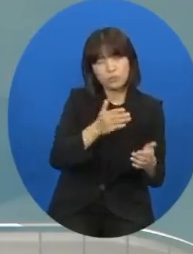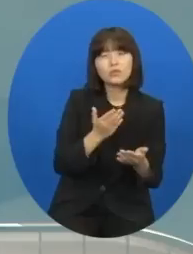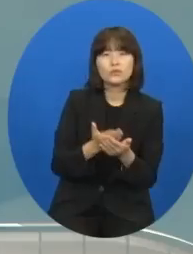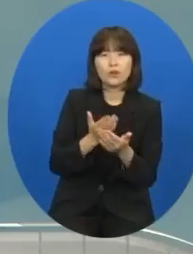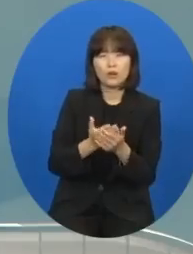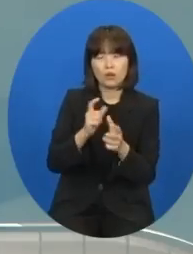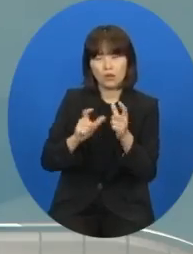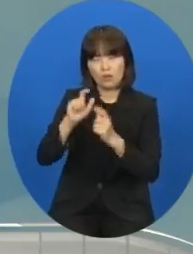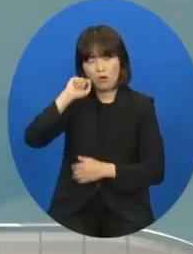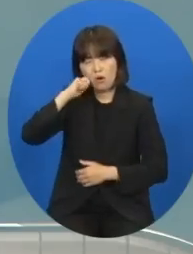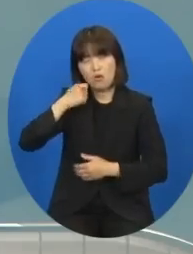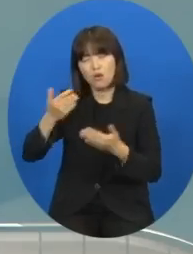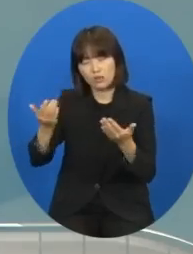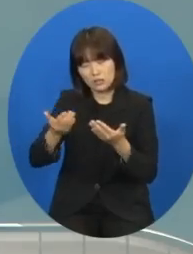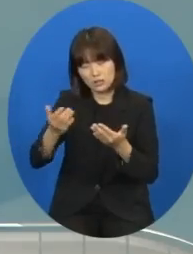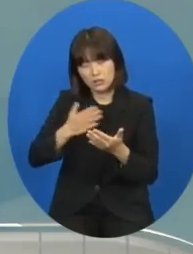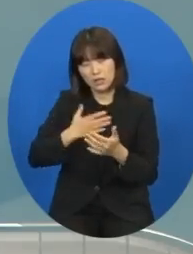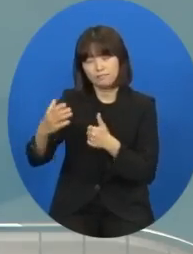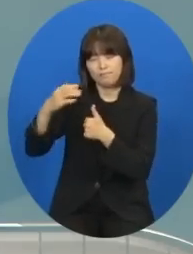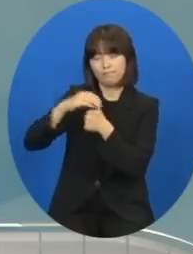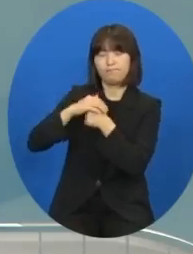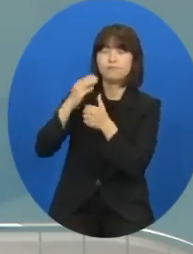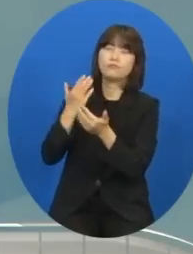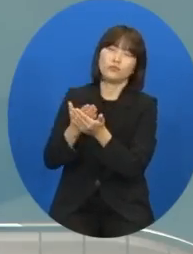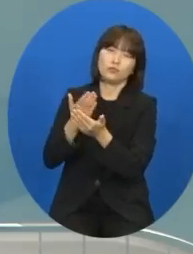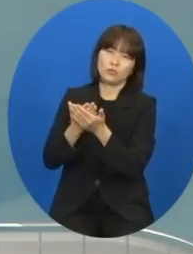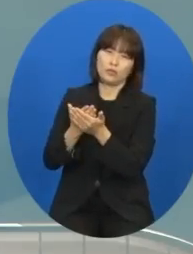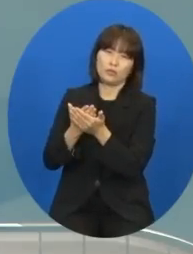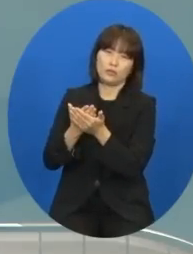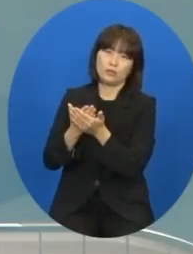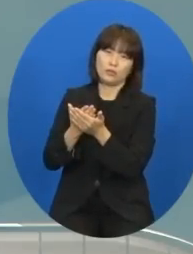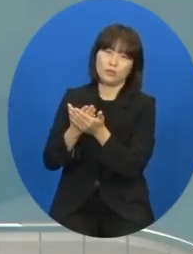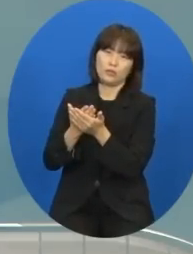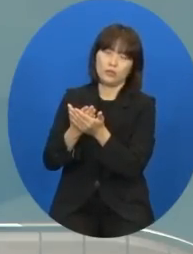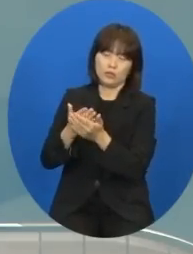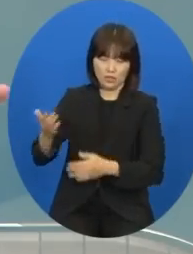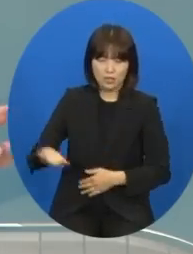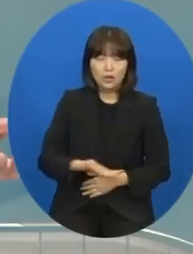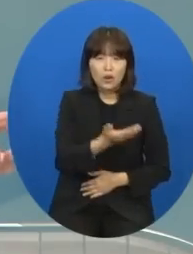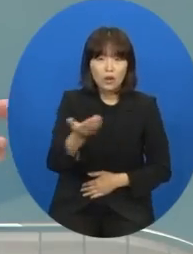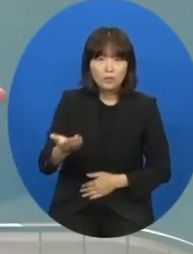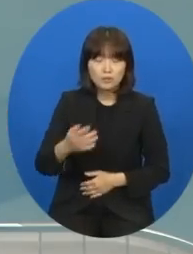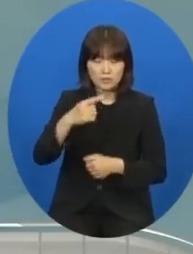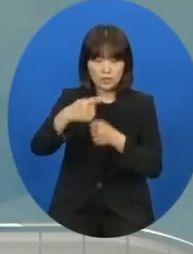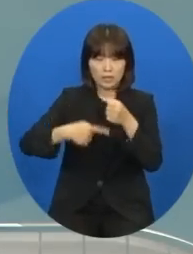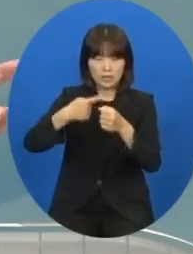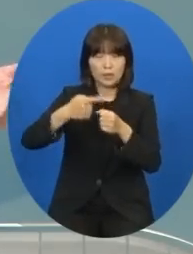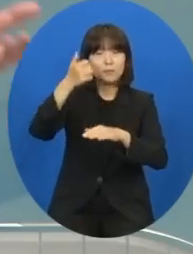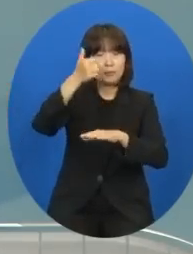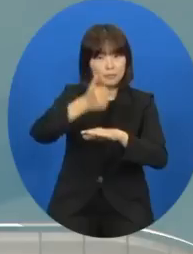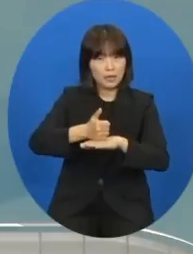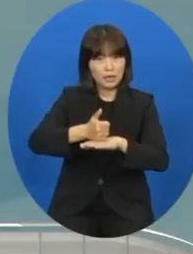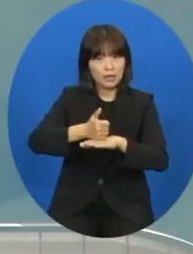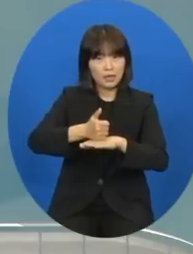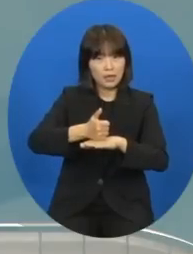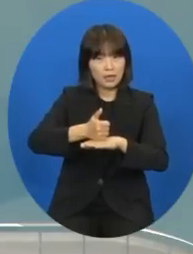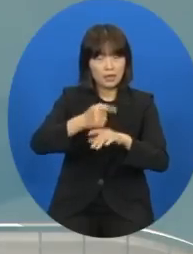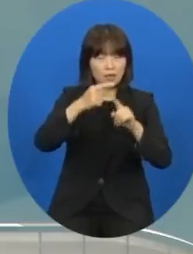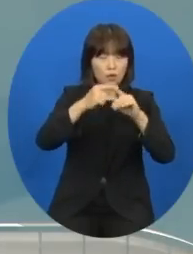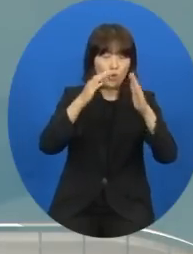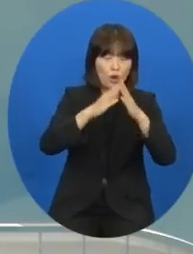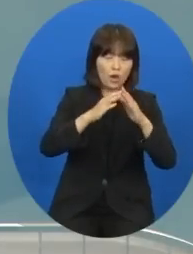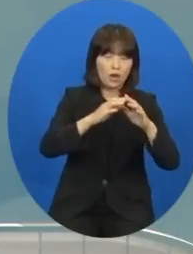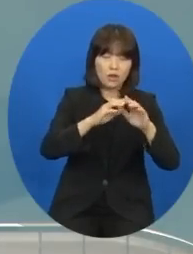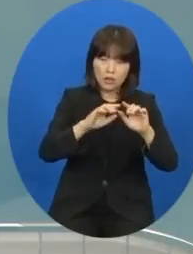더 어려운 일 나 하게 해주세요. 여러분 이제 연말에 새해 교회 여러 조직들을